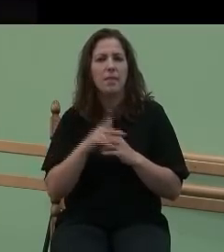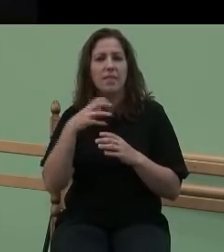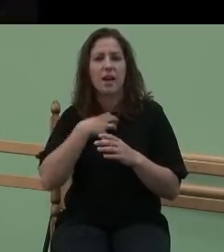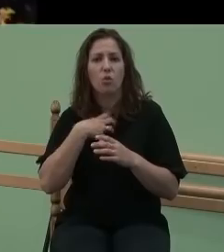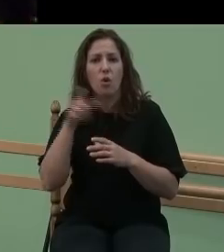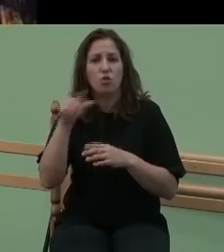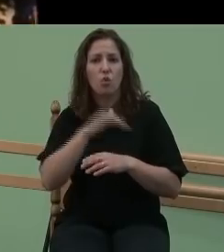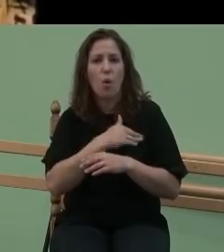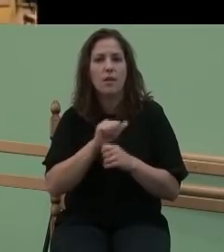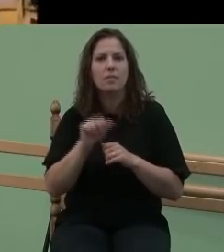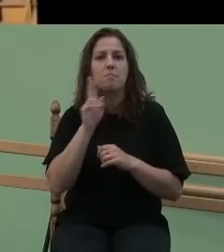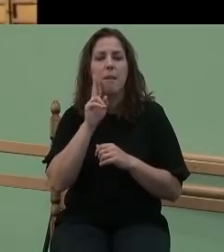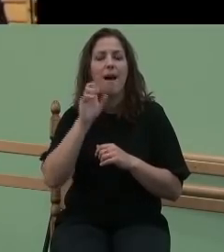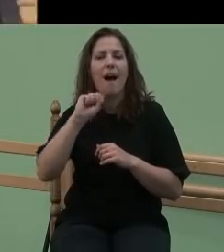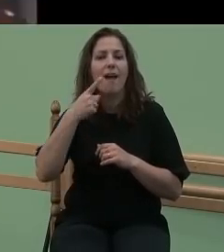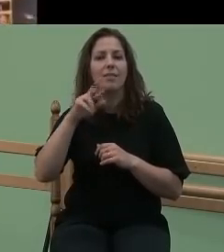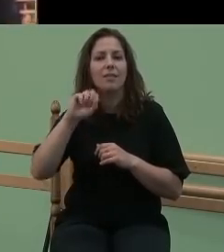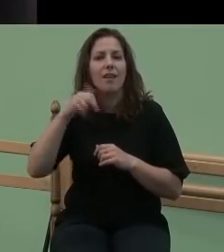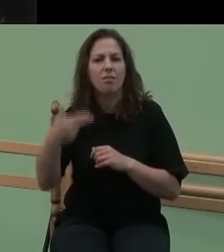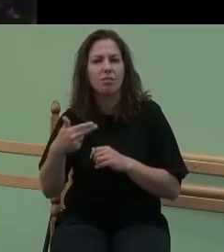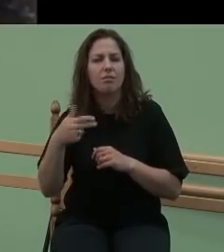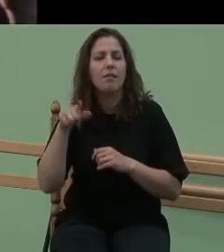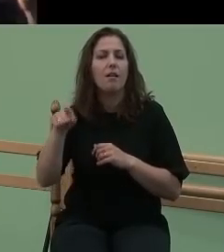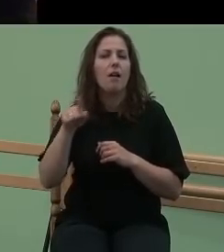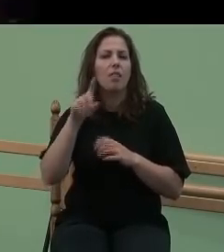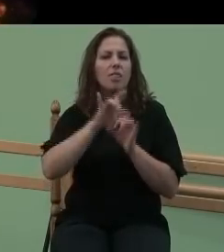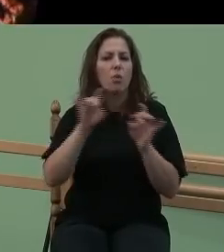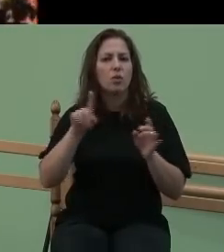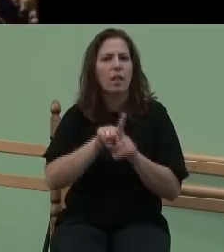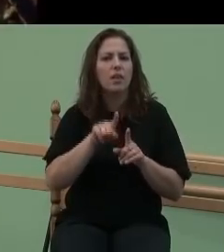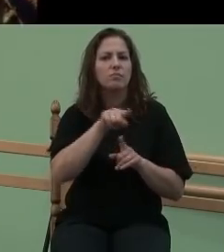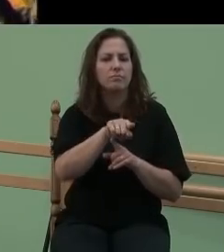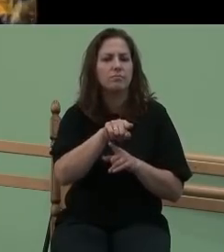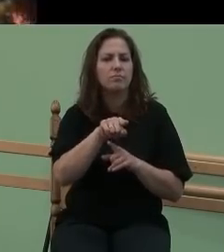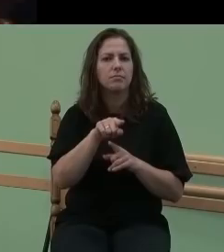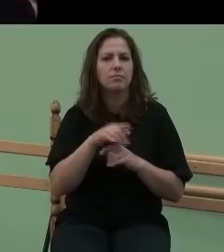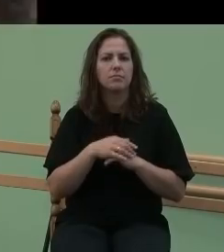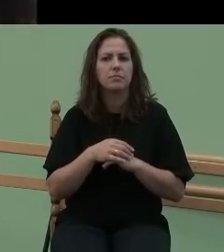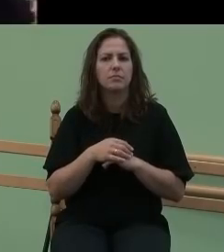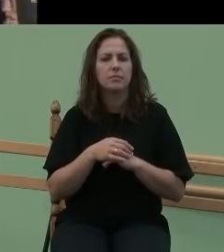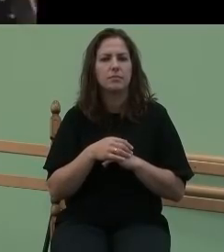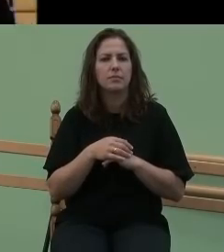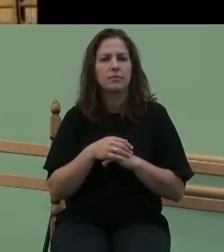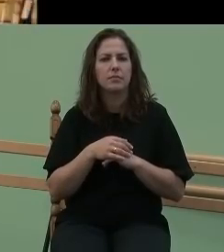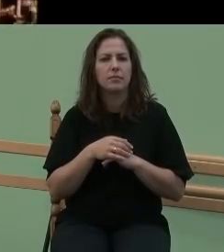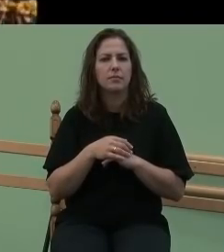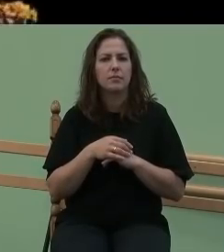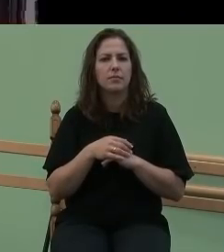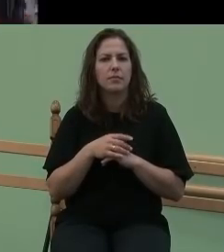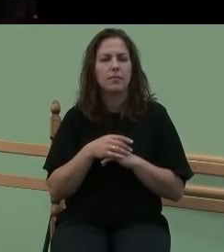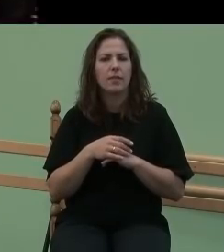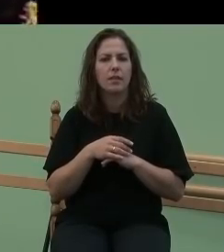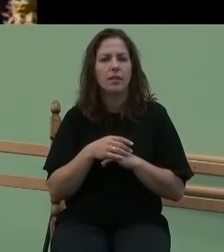dyrektorką szkoły jest mama Adriana. Nauczyciele, którzy również będą decydować o twoim losie, bardzo lubią swoją pracę, niektórzy boją się